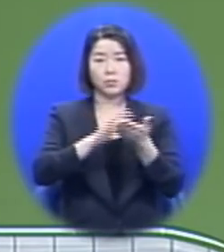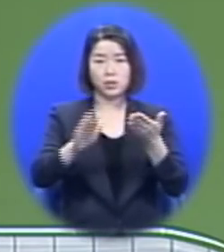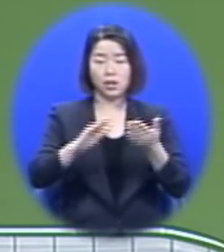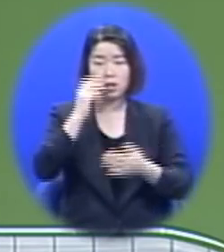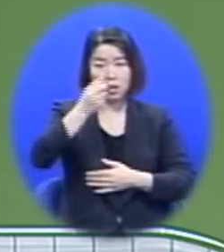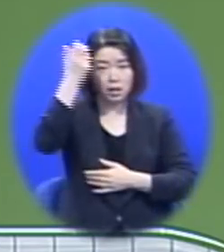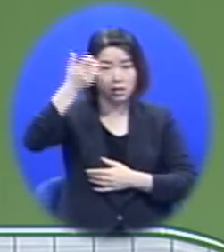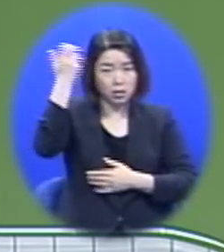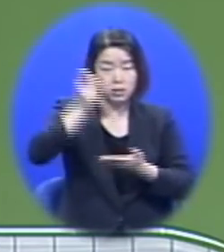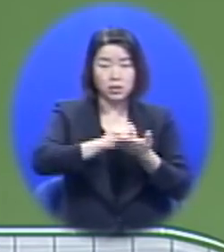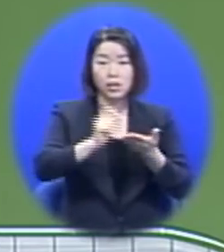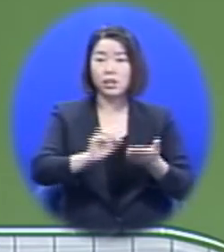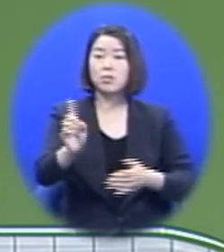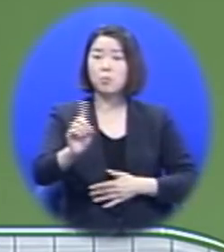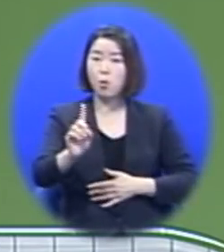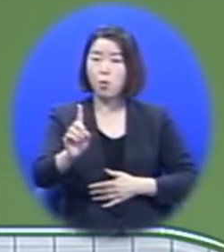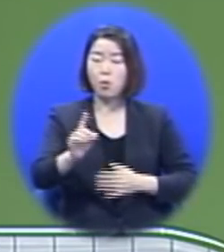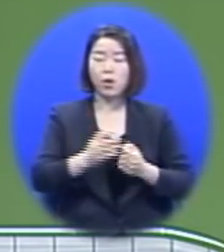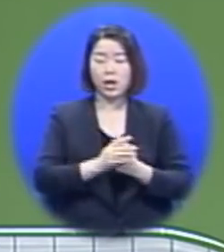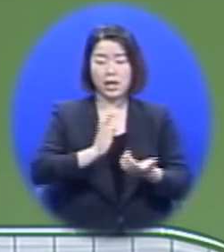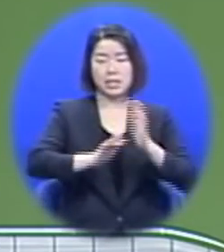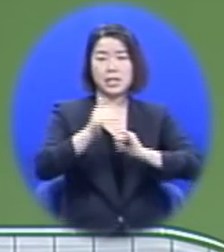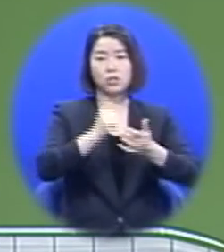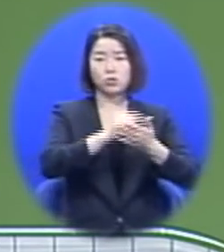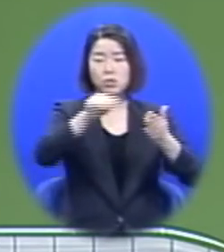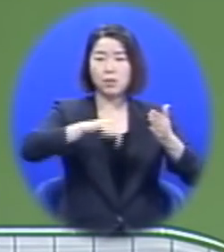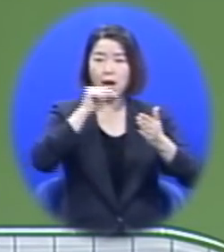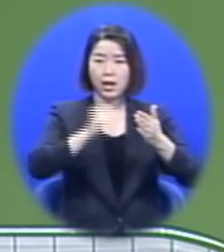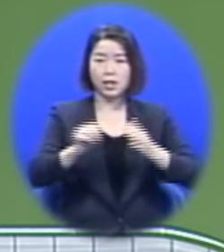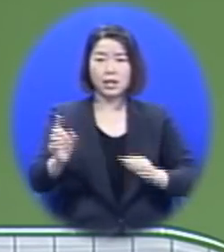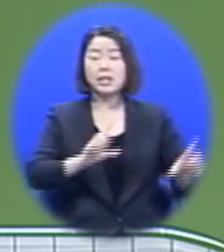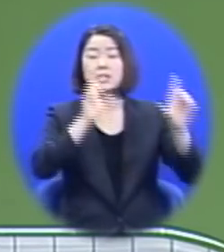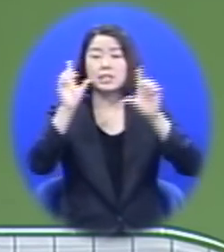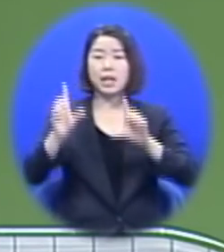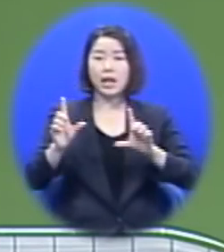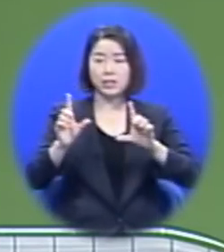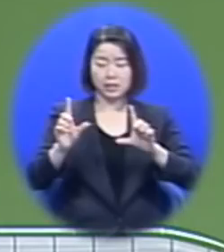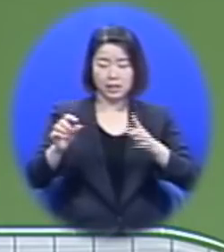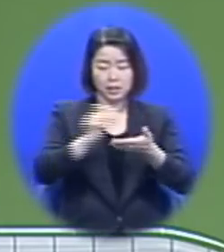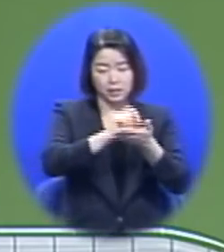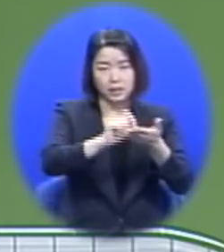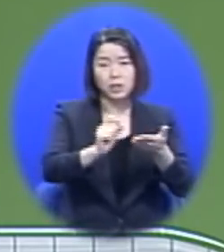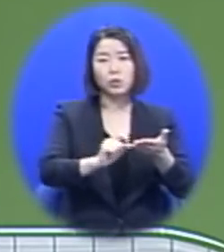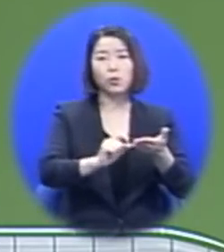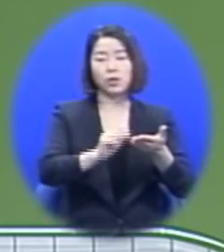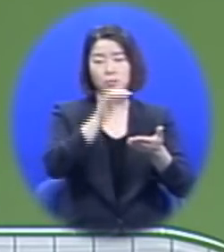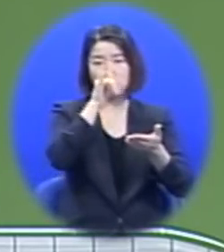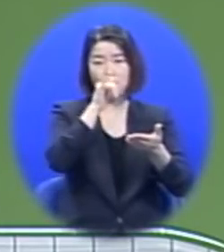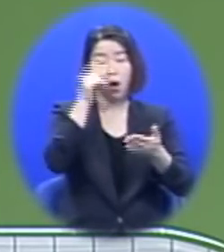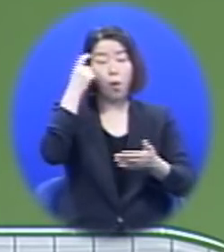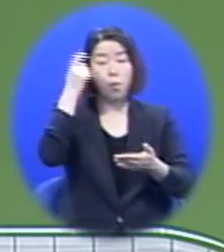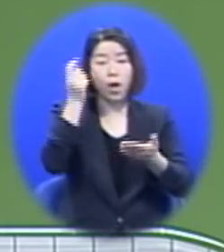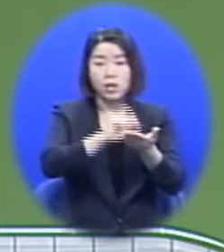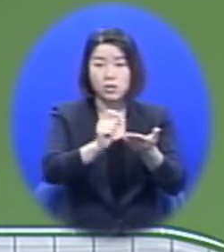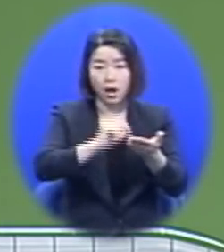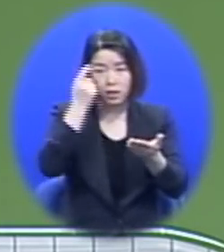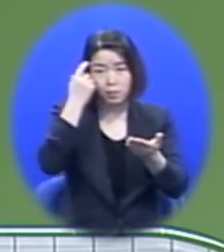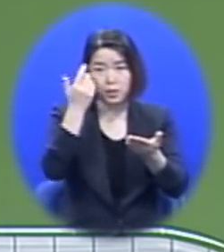뭐지요? 예수님 안에 거하는 삶을 기록해 보라는 거예요. 왜 기록해야 됩니까?